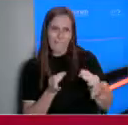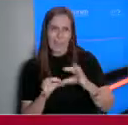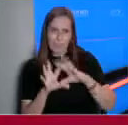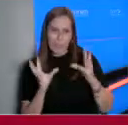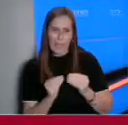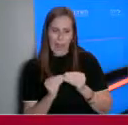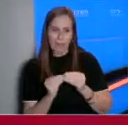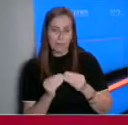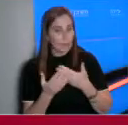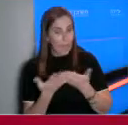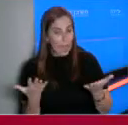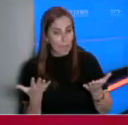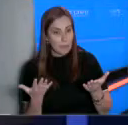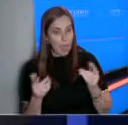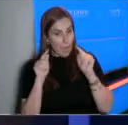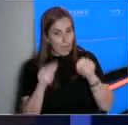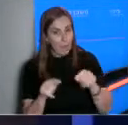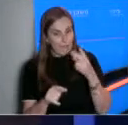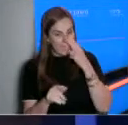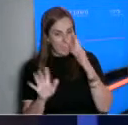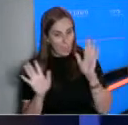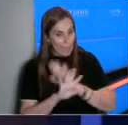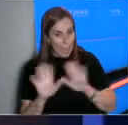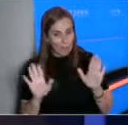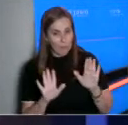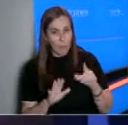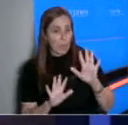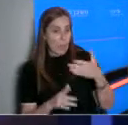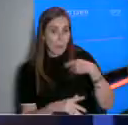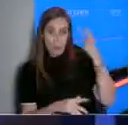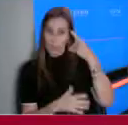באופן כללי. אין הגעה אליהם וניסיון? עד כמה שאני יודעת, אין הגעה. הילדים